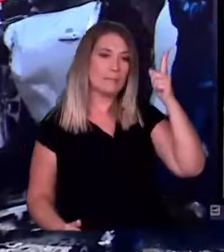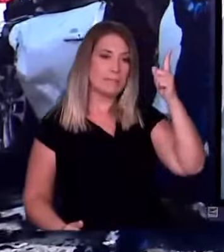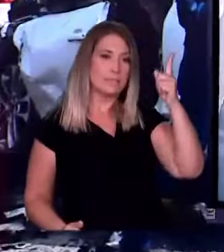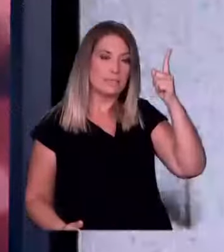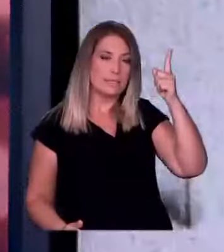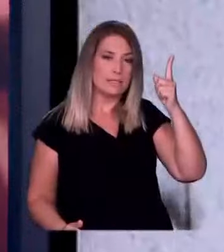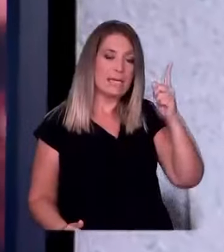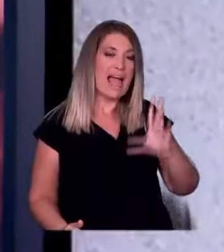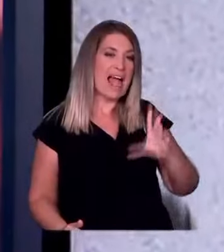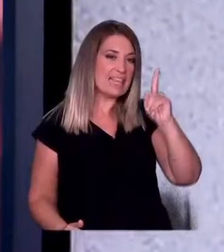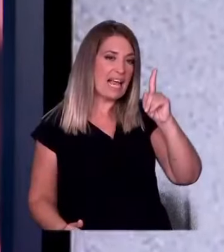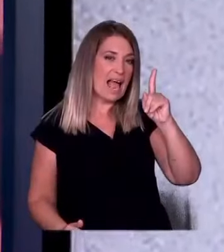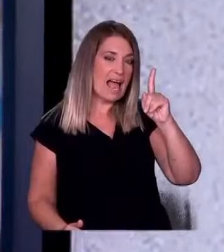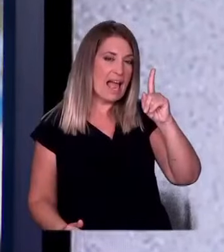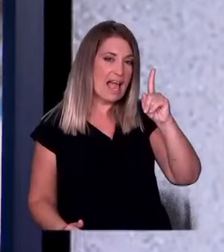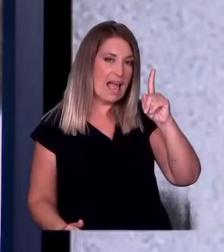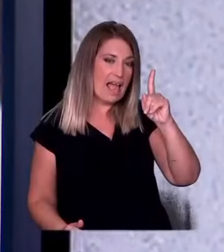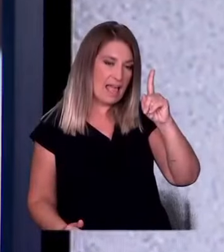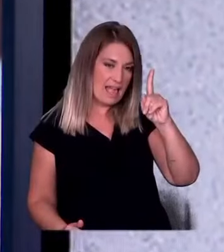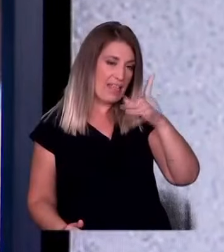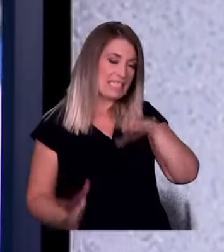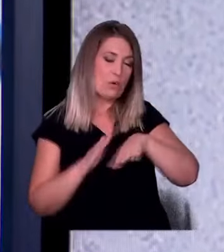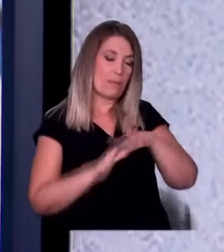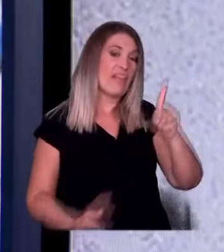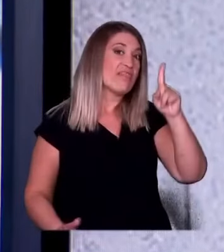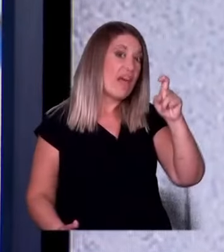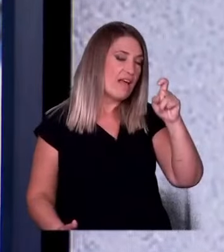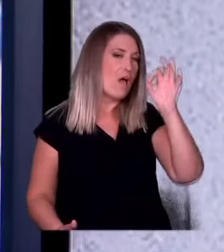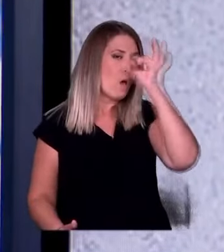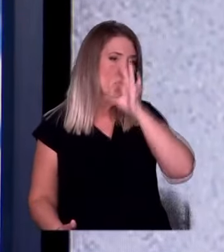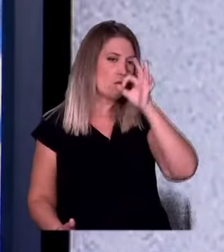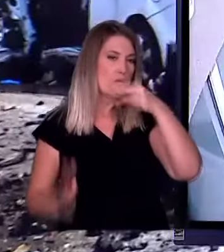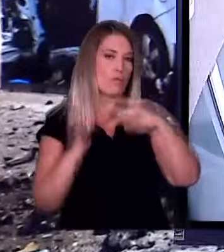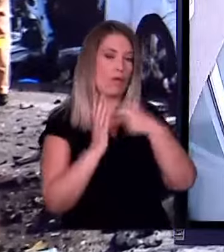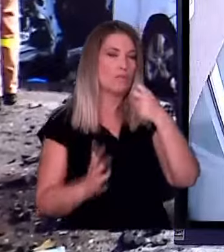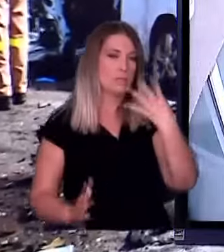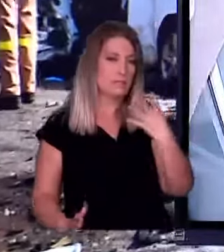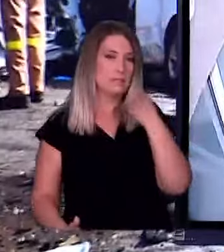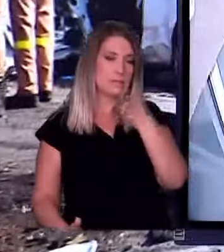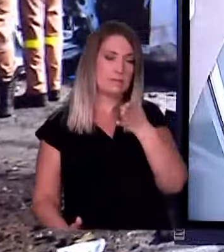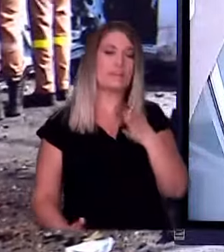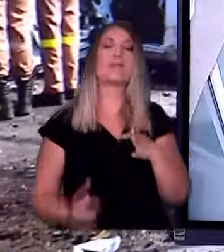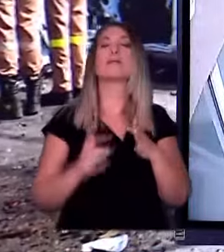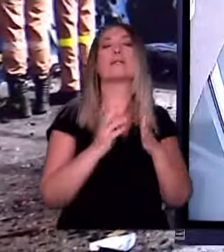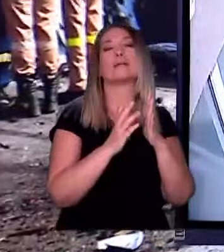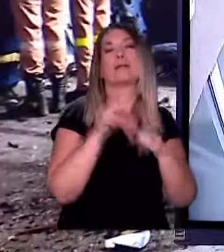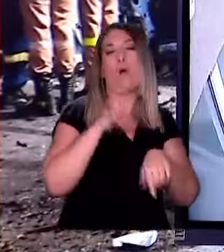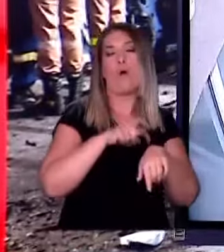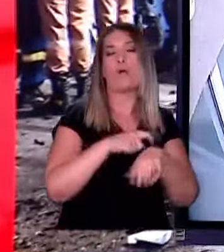10-11 δεκάτου του 24, 13 και 19. Ημέρα